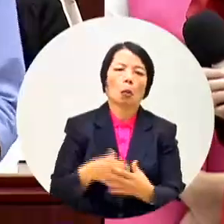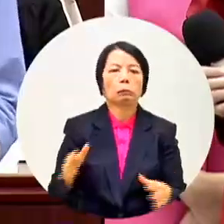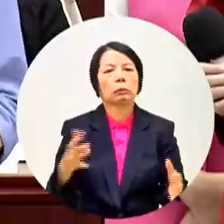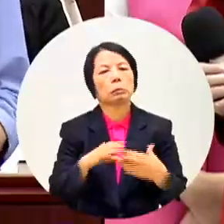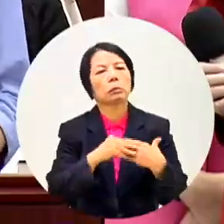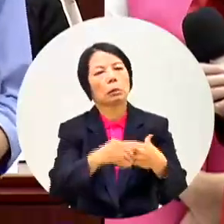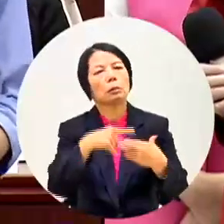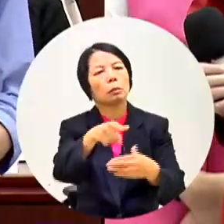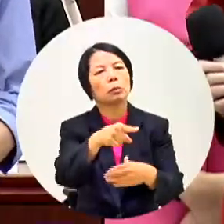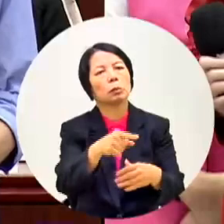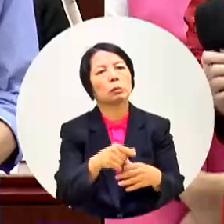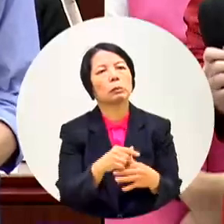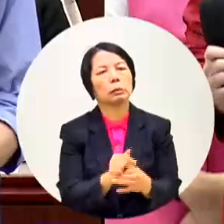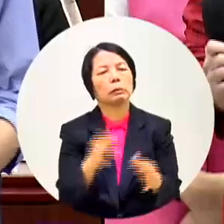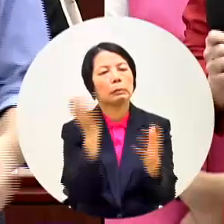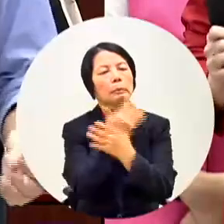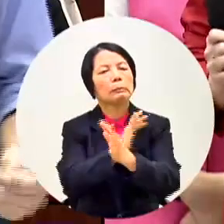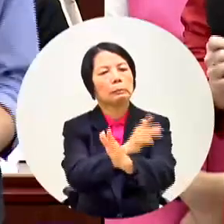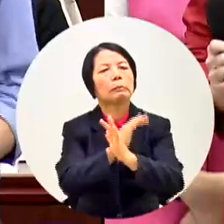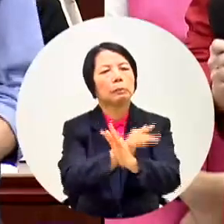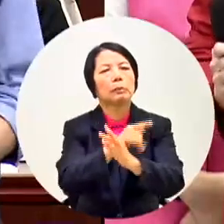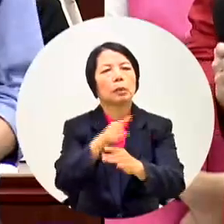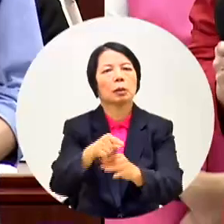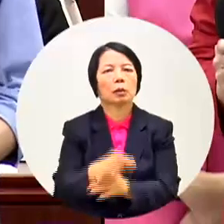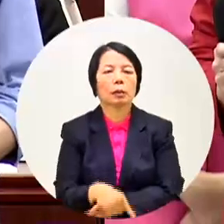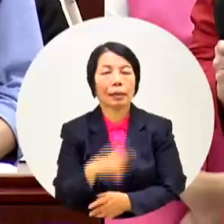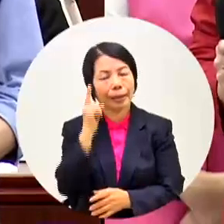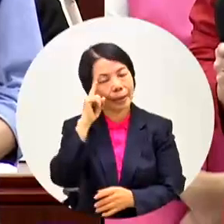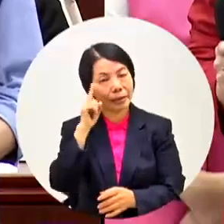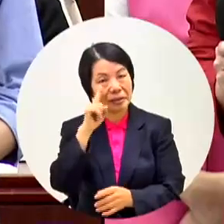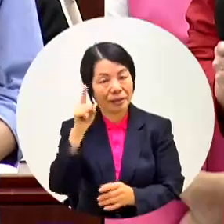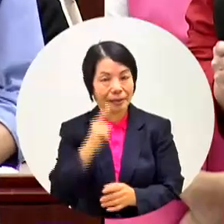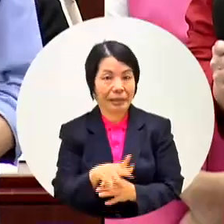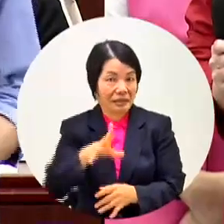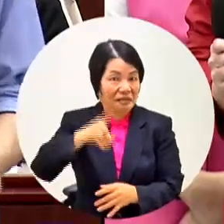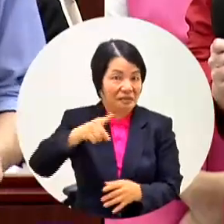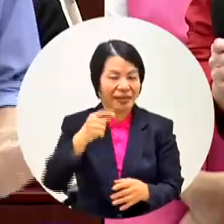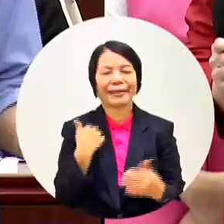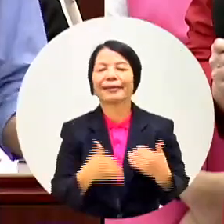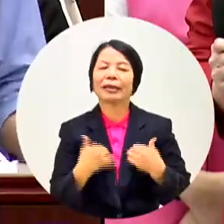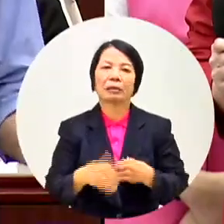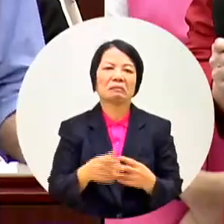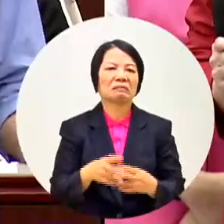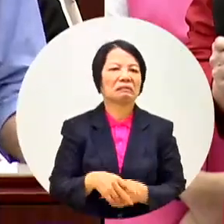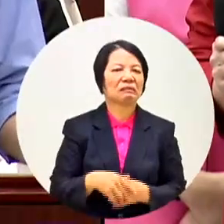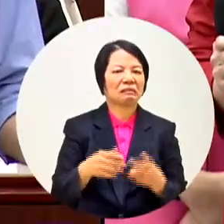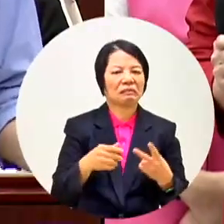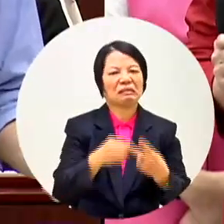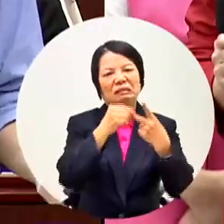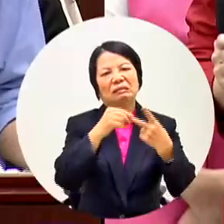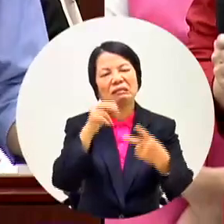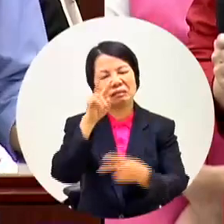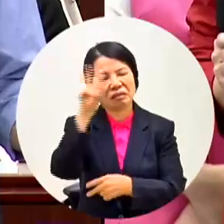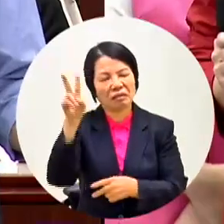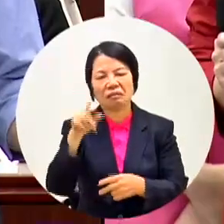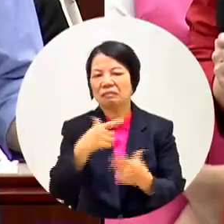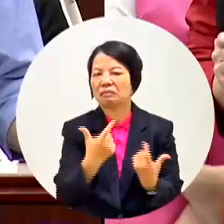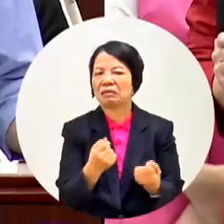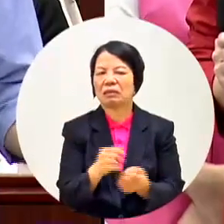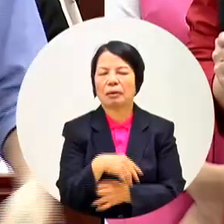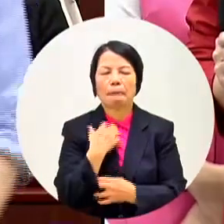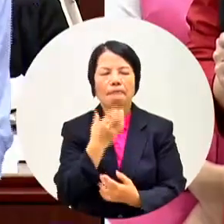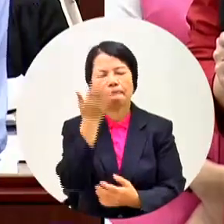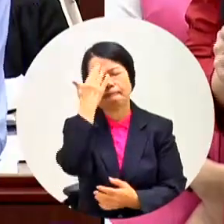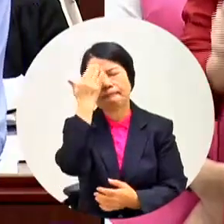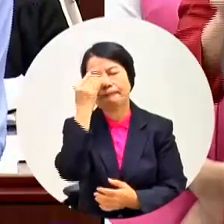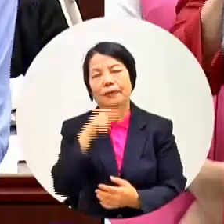高兴，第二天吃不怎么样，到了第三天再到夜市，所有的外商觉得烦了嘞，你高雄那几天嘛意思都没